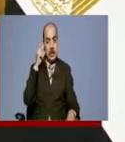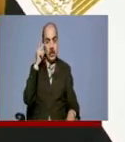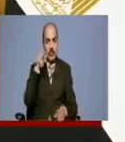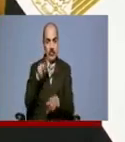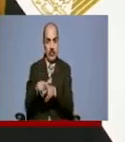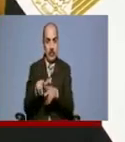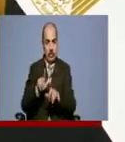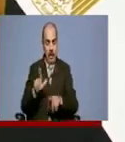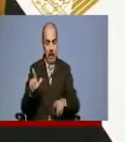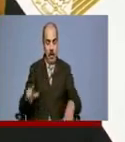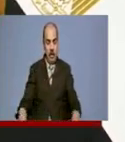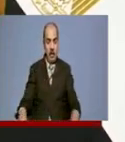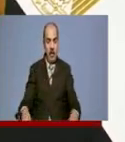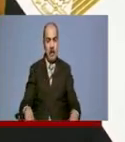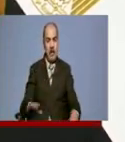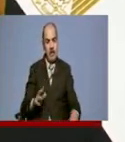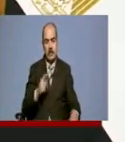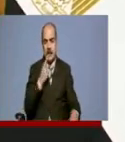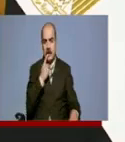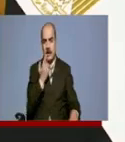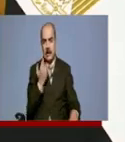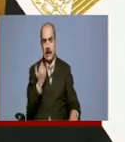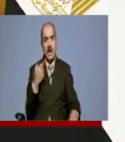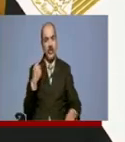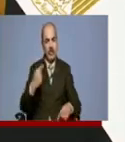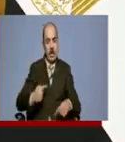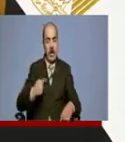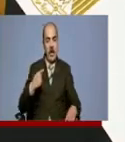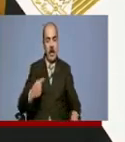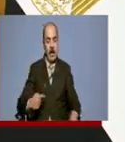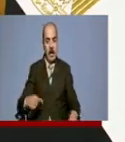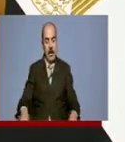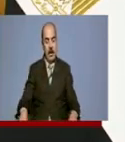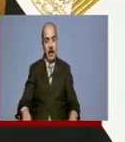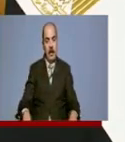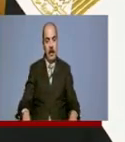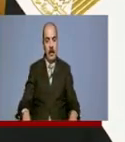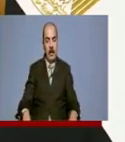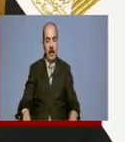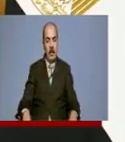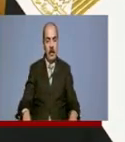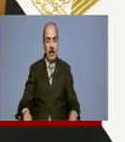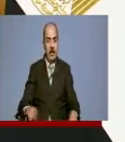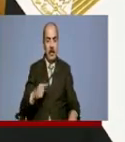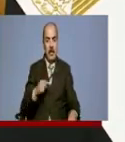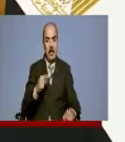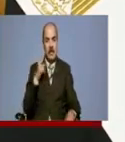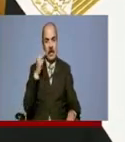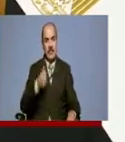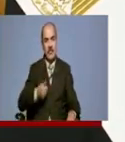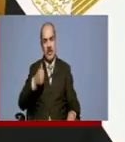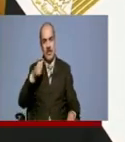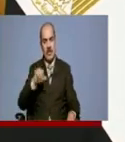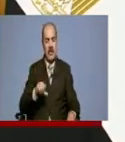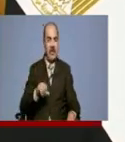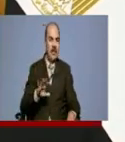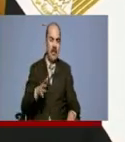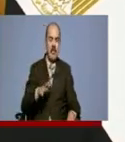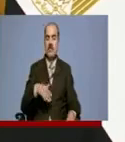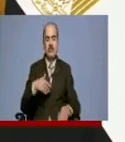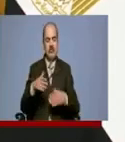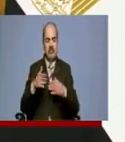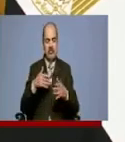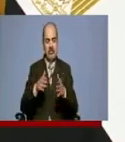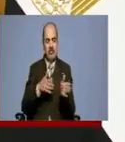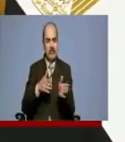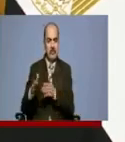المستوطنين اليهود سيعانون الكثير خلال النضال العربي من اجل الاستقلال يعني هو يعتبر ان ان المواجهه ضد العرب هي